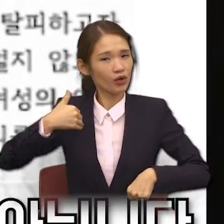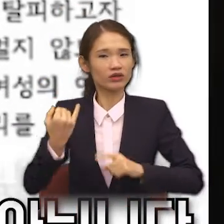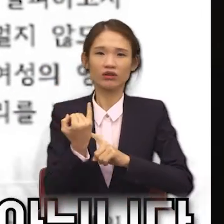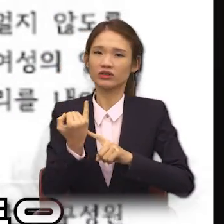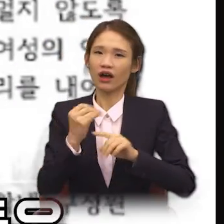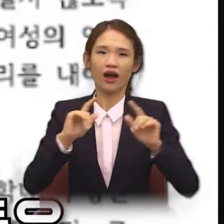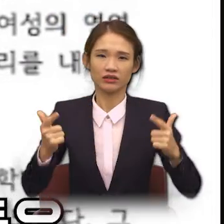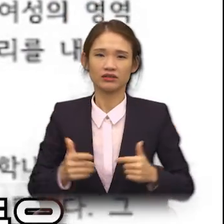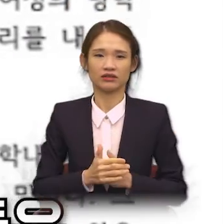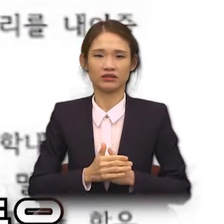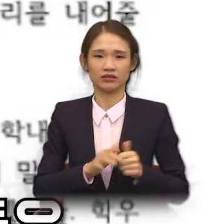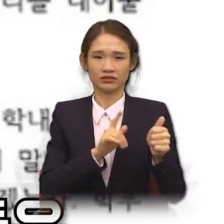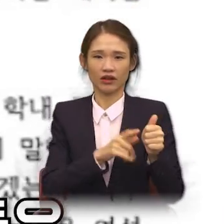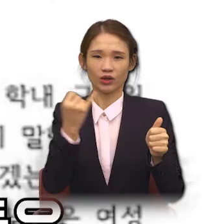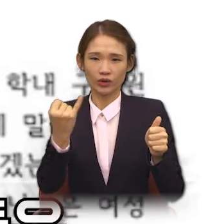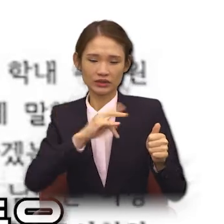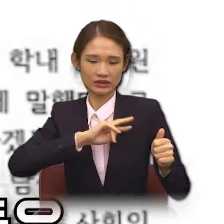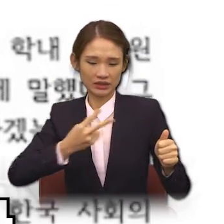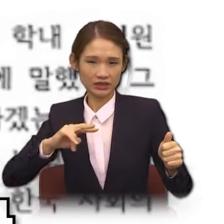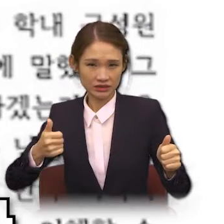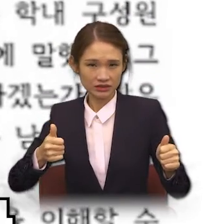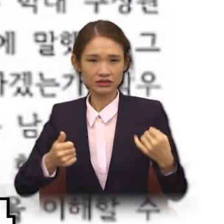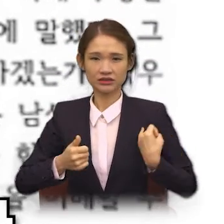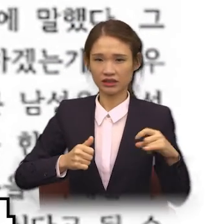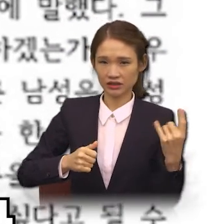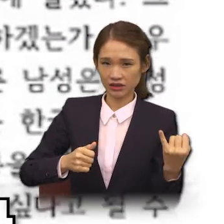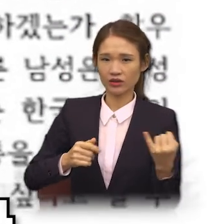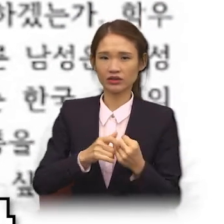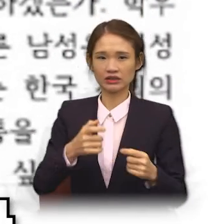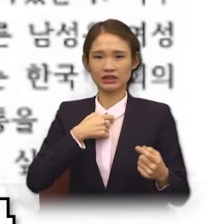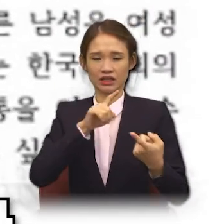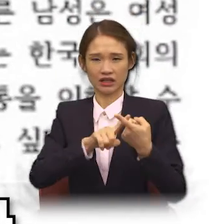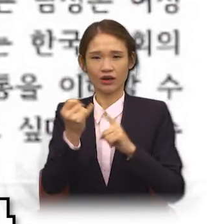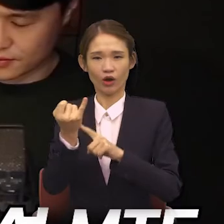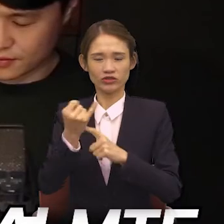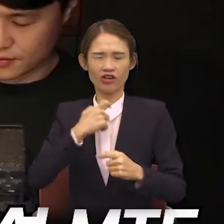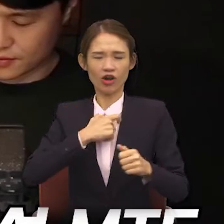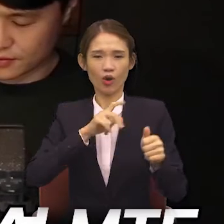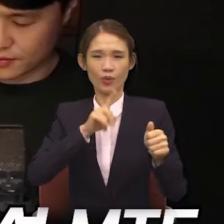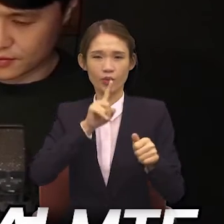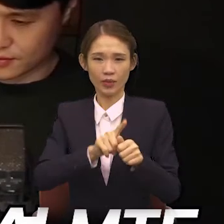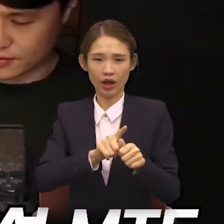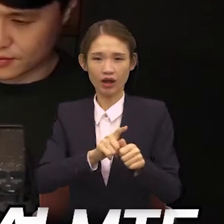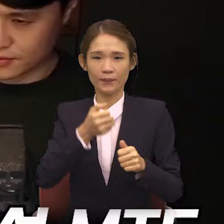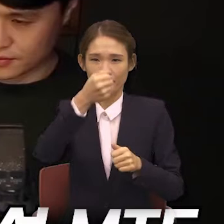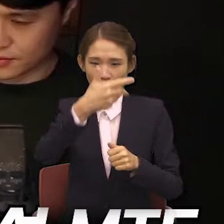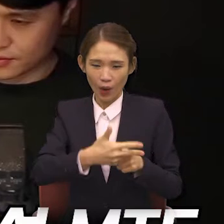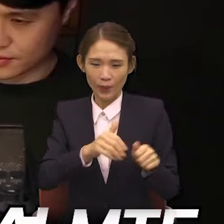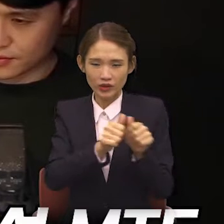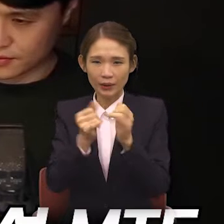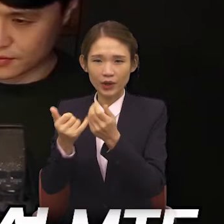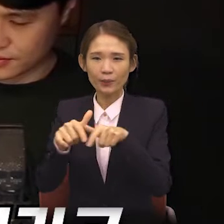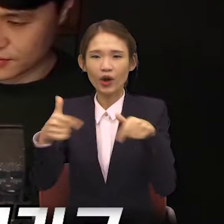게 아닙니다. 남성에서 여성이 된 트랜스젠더들은 그 존재 자체가 여성 혐오입니다. 이렇게 몇몇 페미니스트